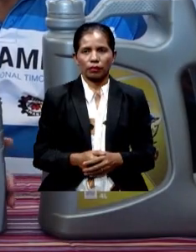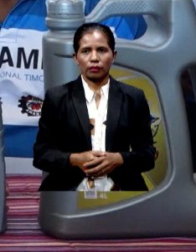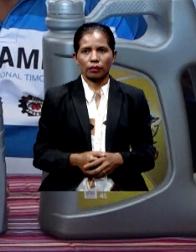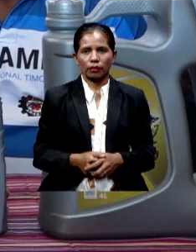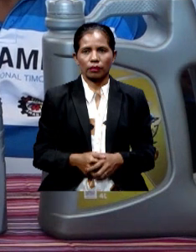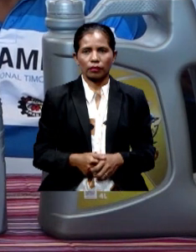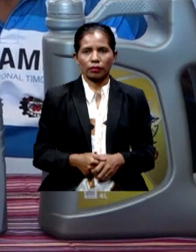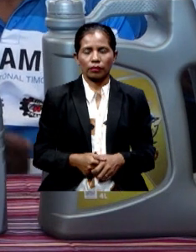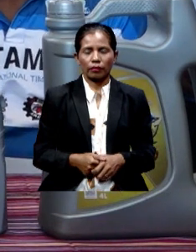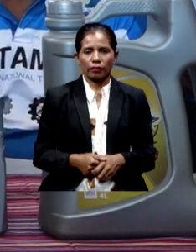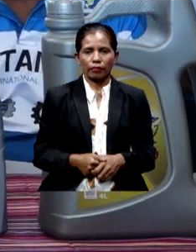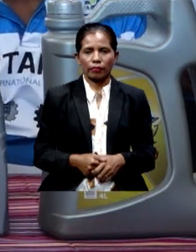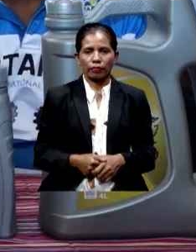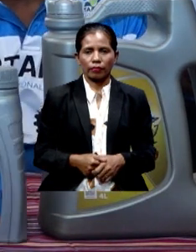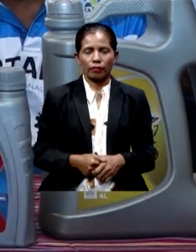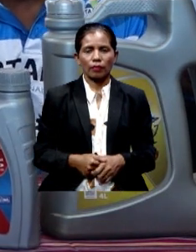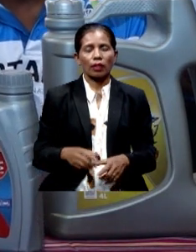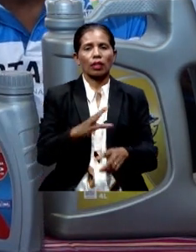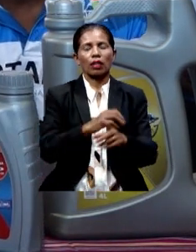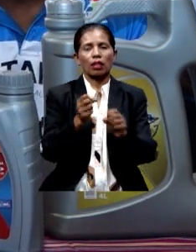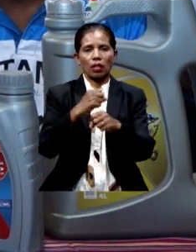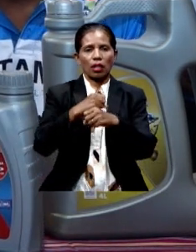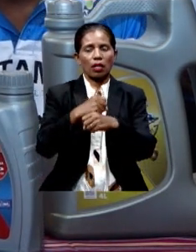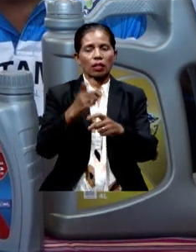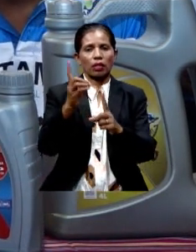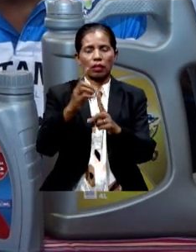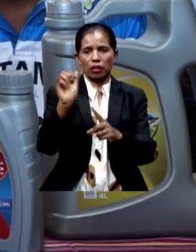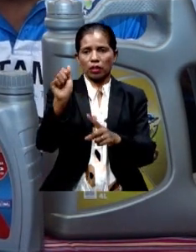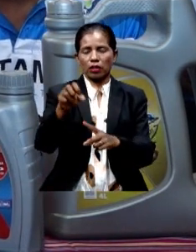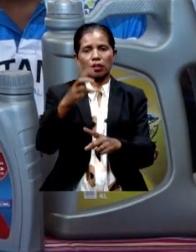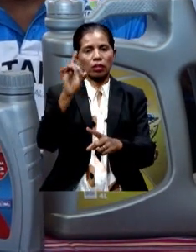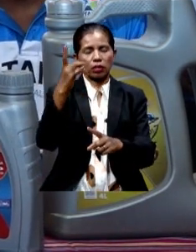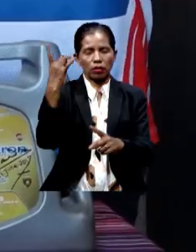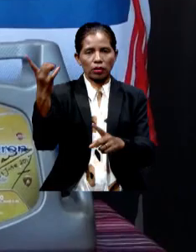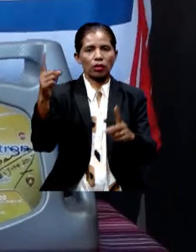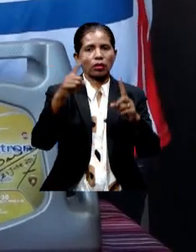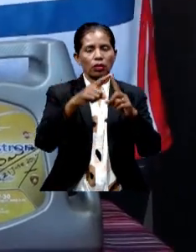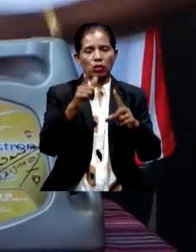no sponsor. Evento kompetisan Road Rates ne se realiza ya loron San Lores Nualu to o